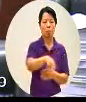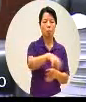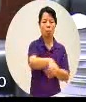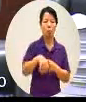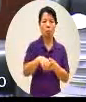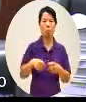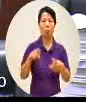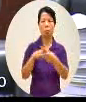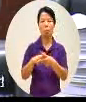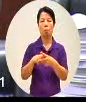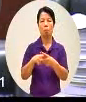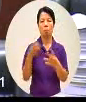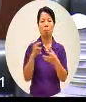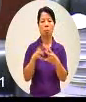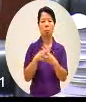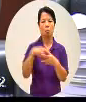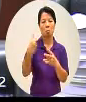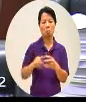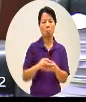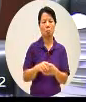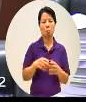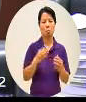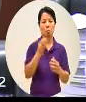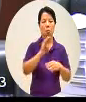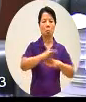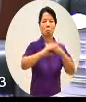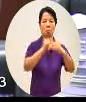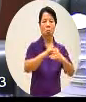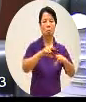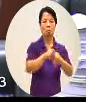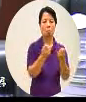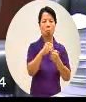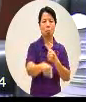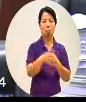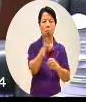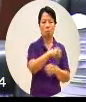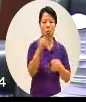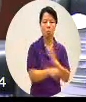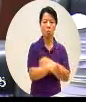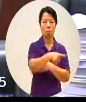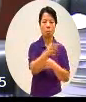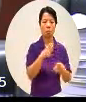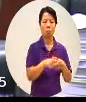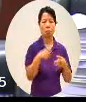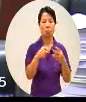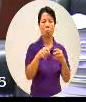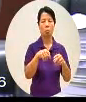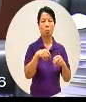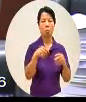厂的围墙拆到内底，你们到底是在搞什么工程？我也看不懂。